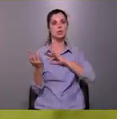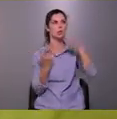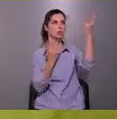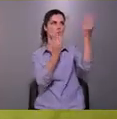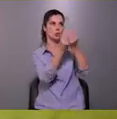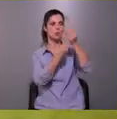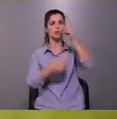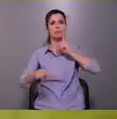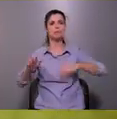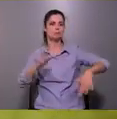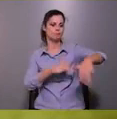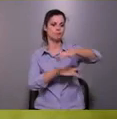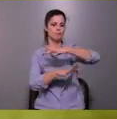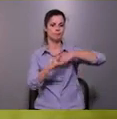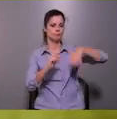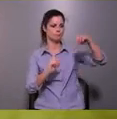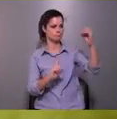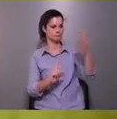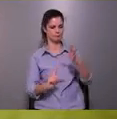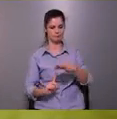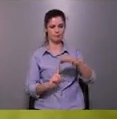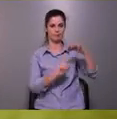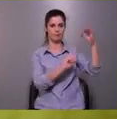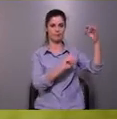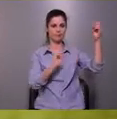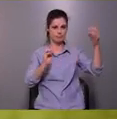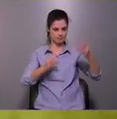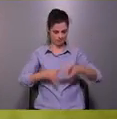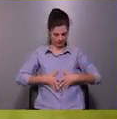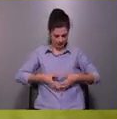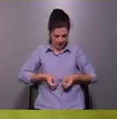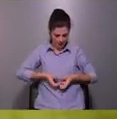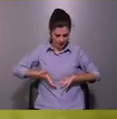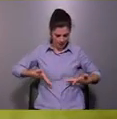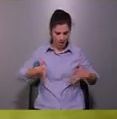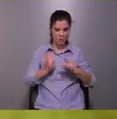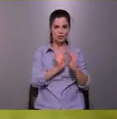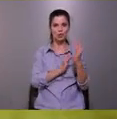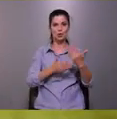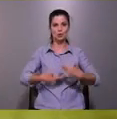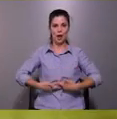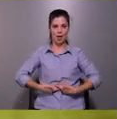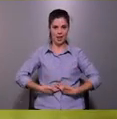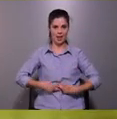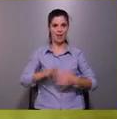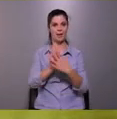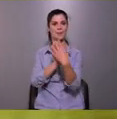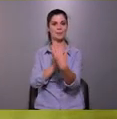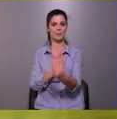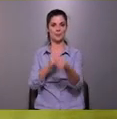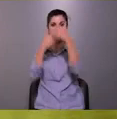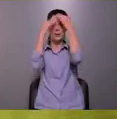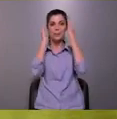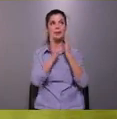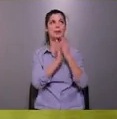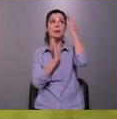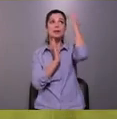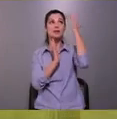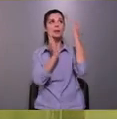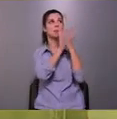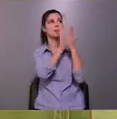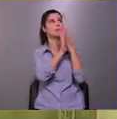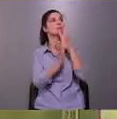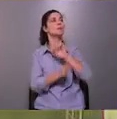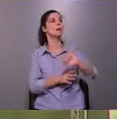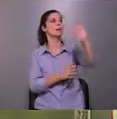te. Tu sei benedetta fra le donne, e benedetto è il frutto del tuo seno, Gesù. Santa Maria, Mãe de